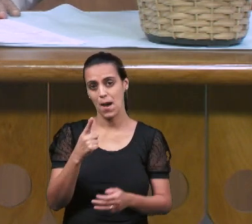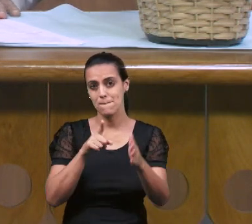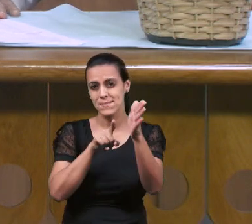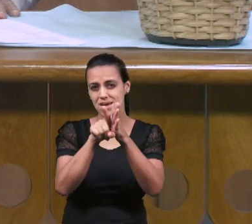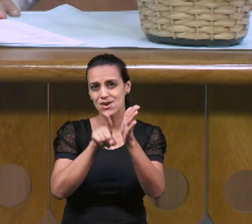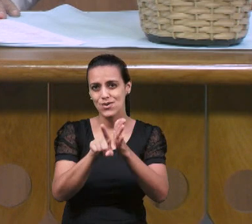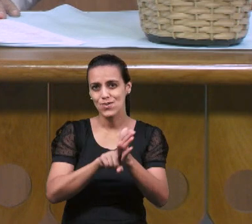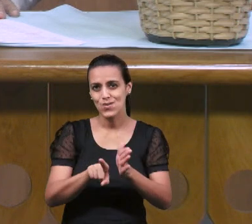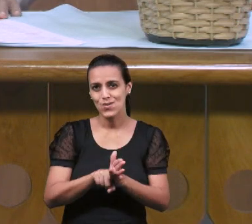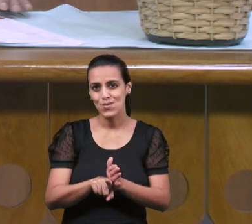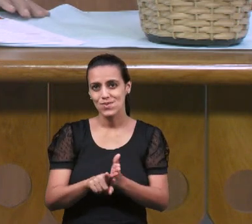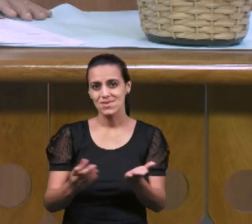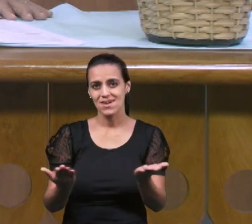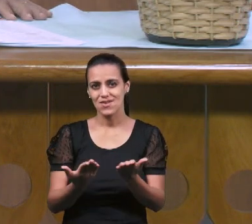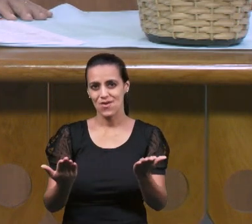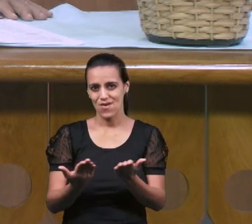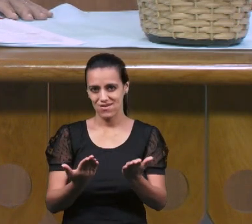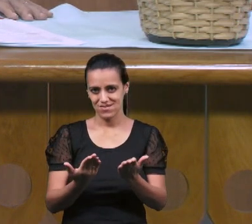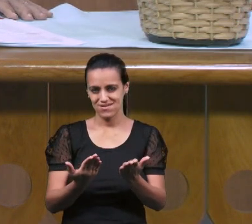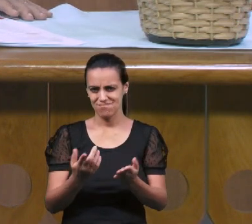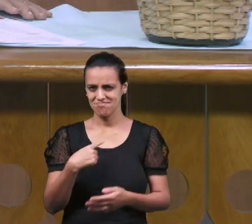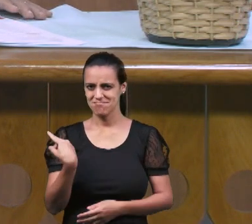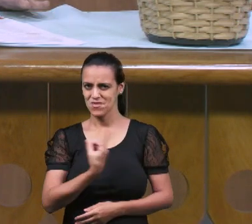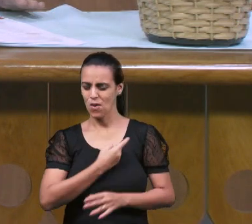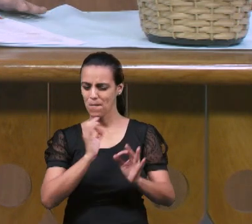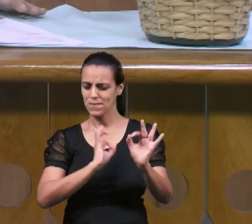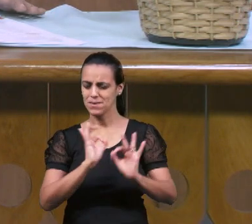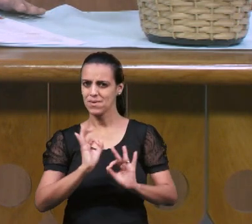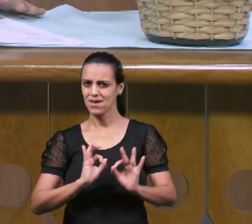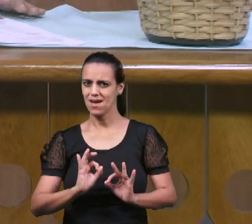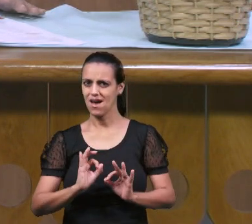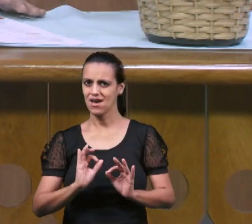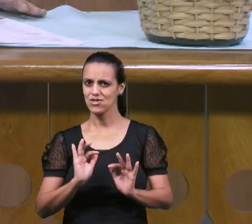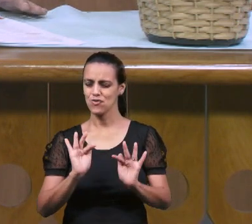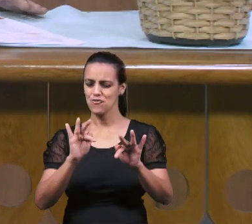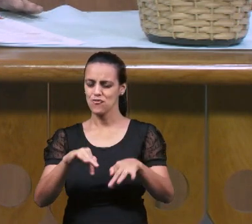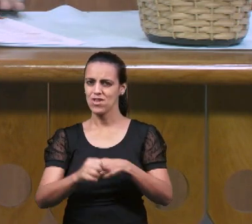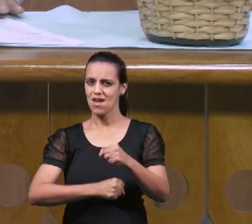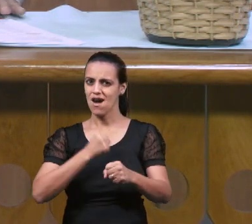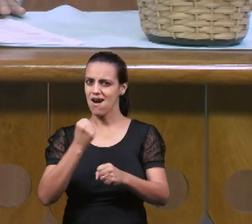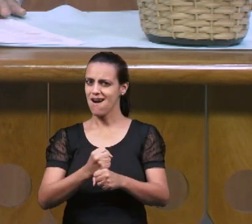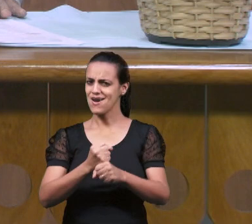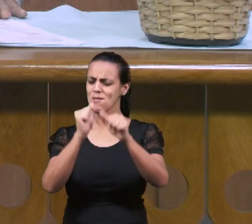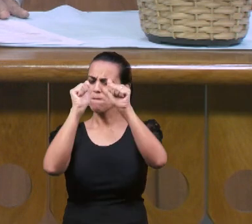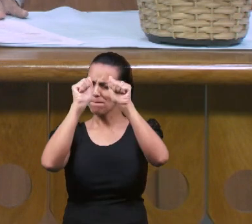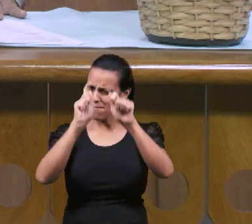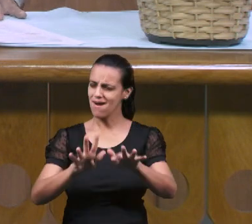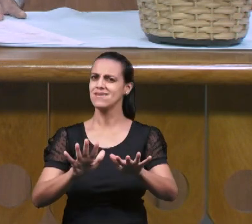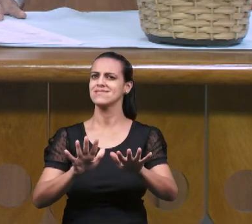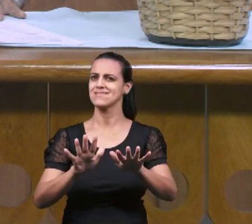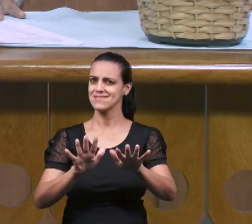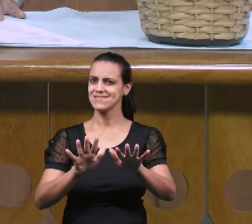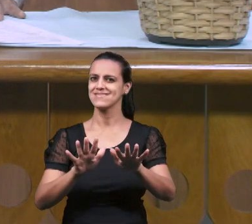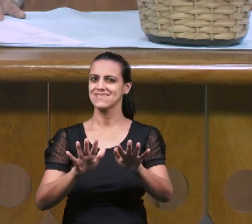publiées à partir de maintenant. Nous allons préparer pour une fin d'année bénie. Et la bénédiction n'est